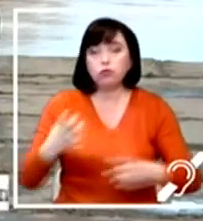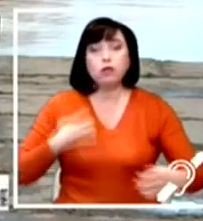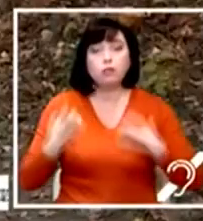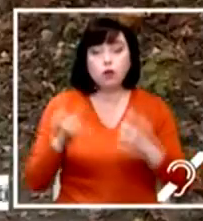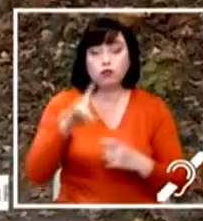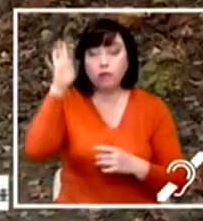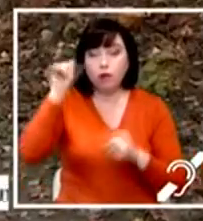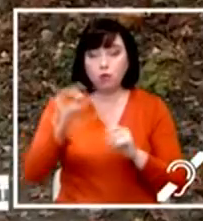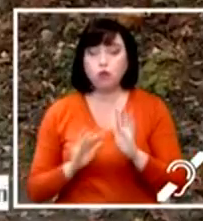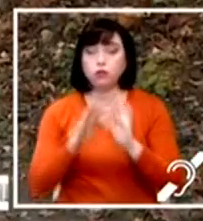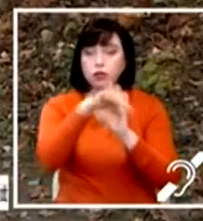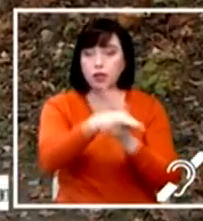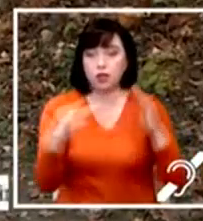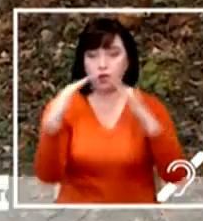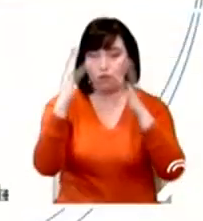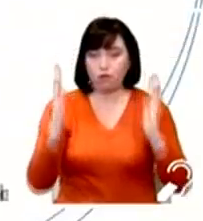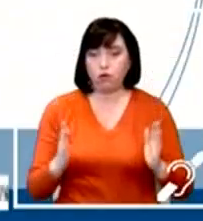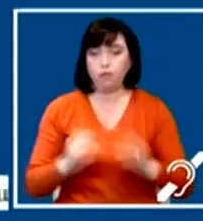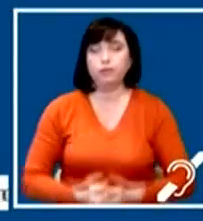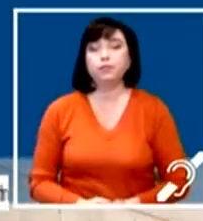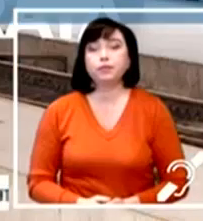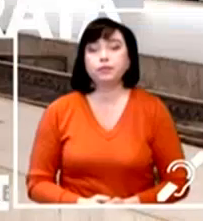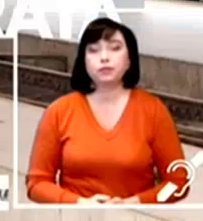că apa le va intra în locuințe.